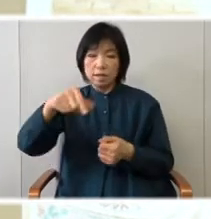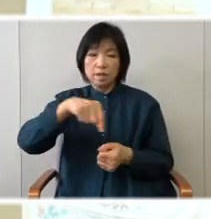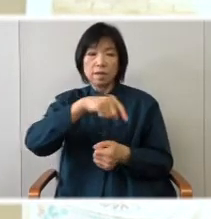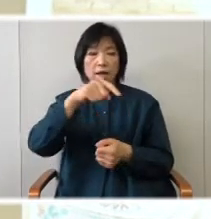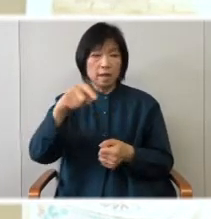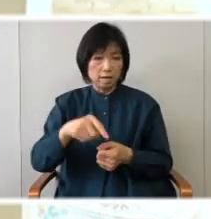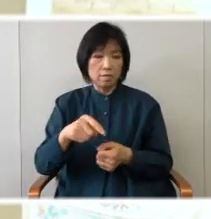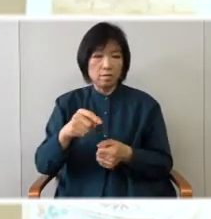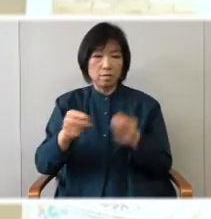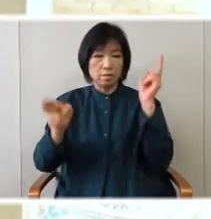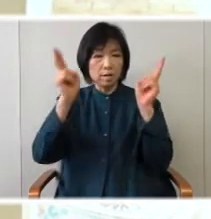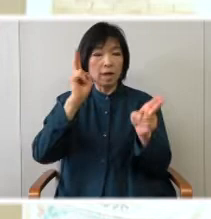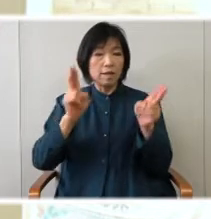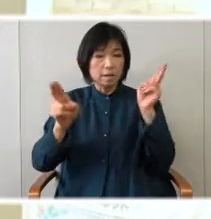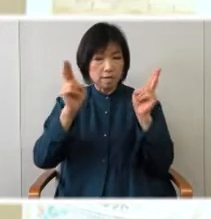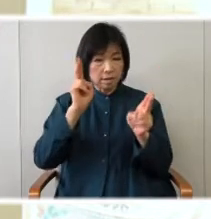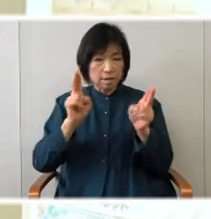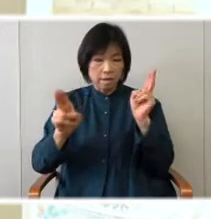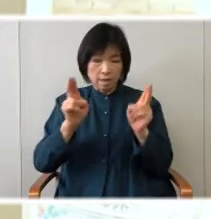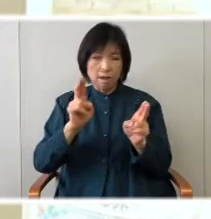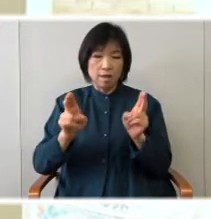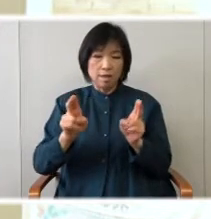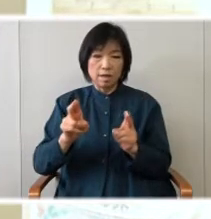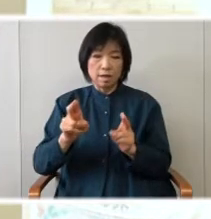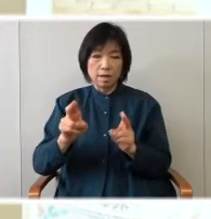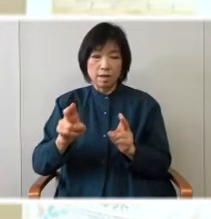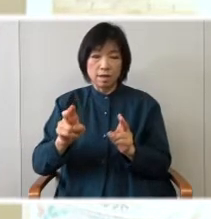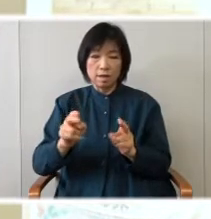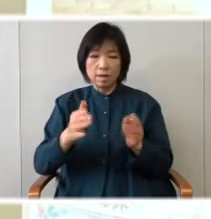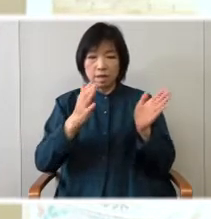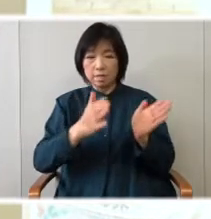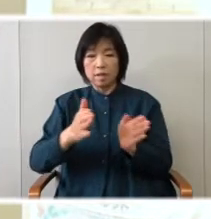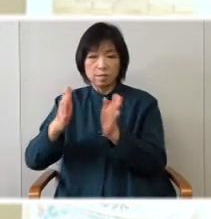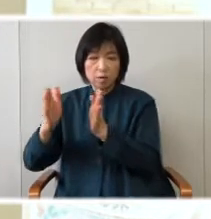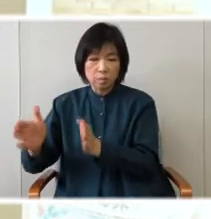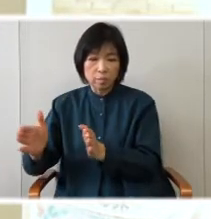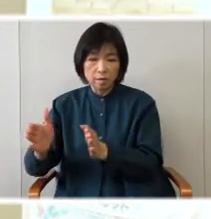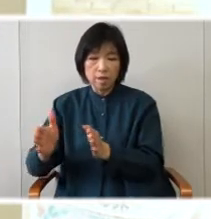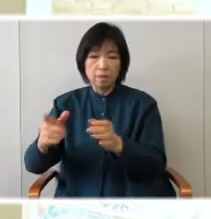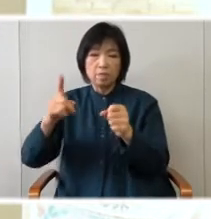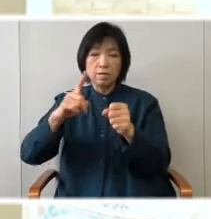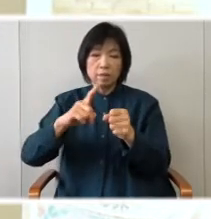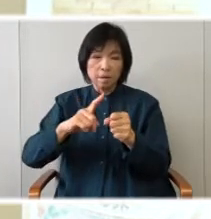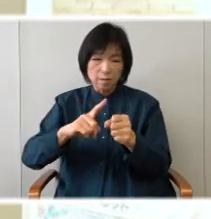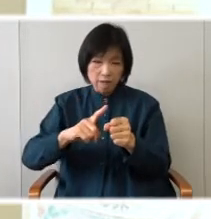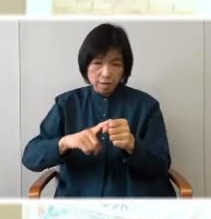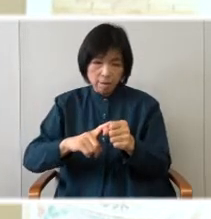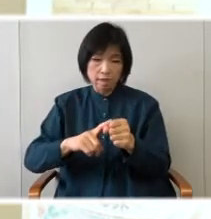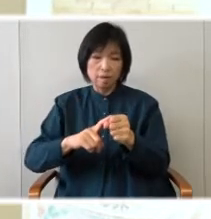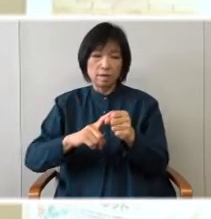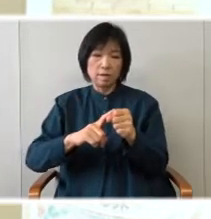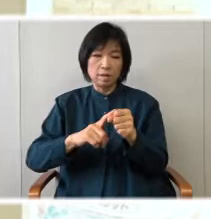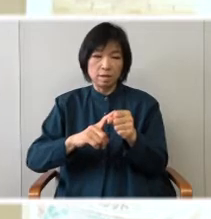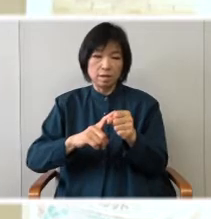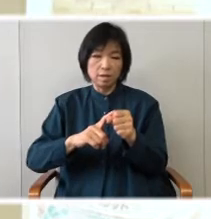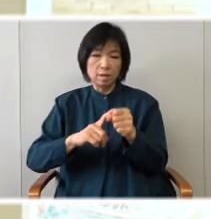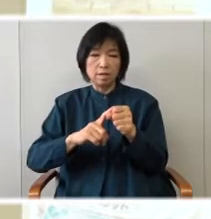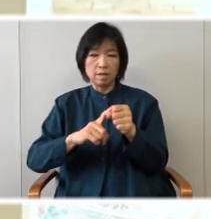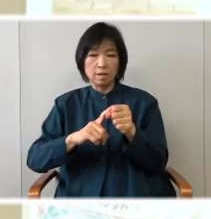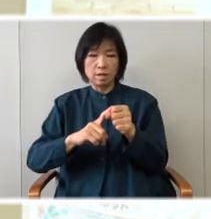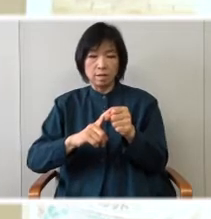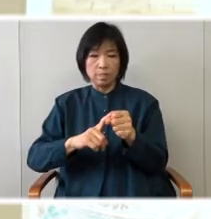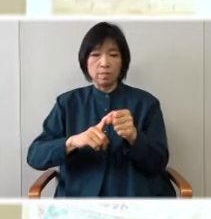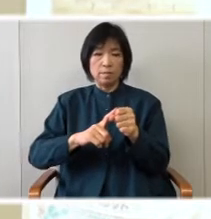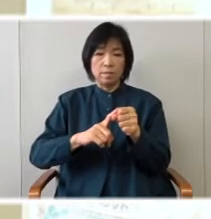生可能エネルギーの設備、これをあの設置することとしておりまして、まあ、市内事業者に対する支援にもつながる